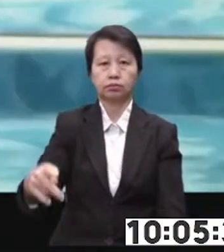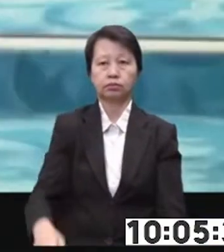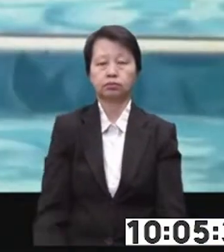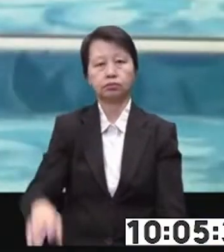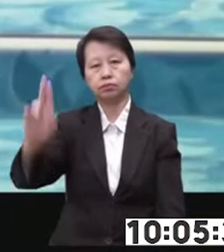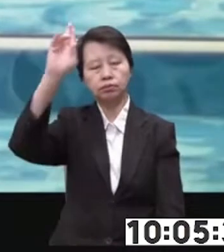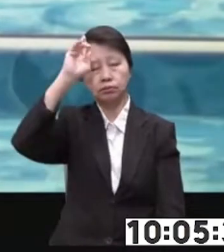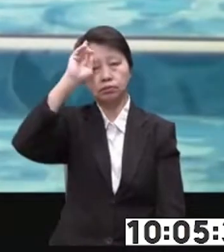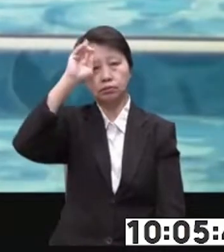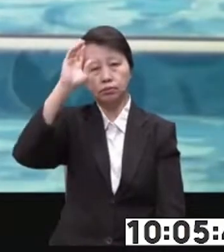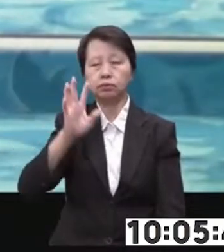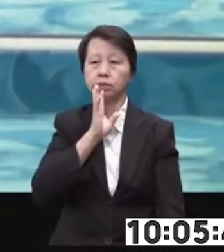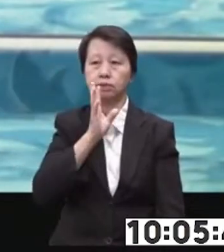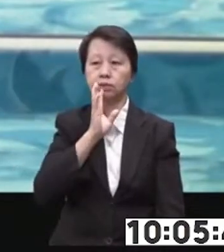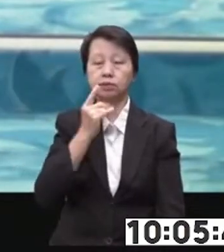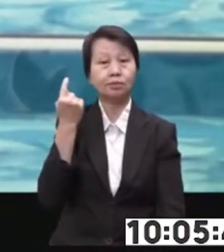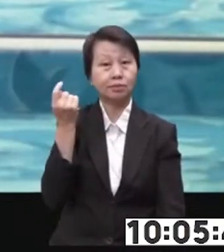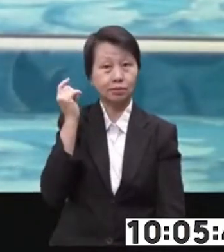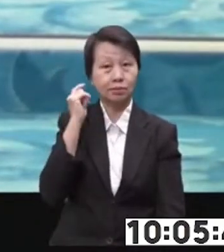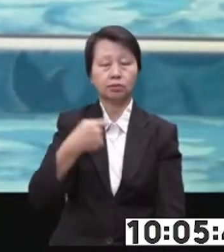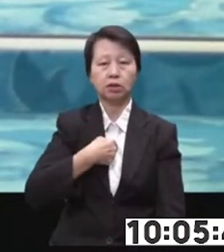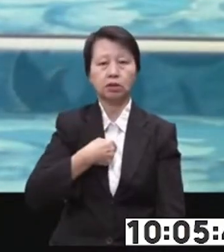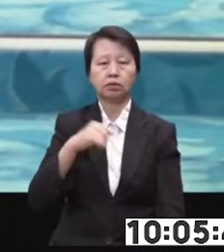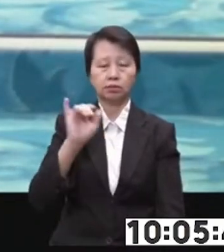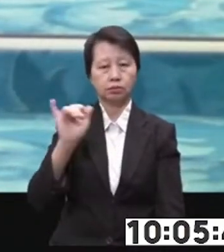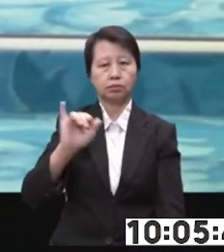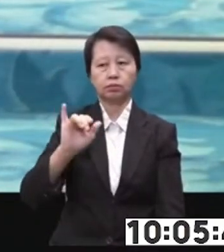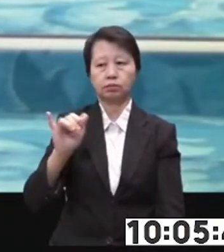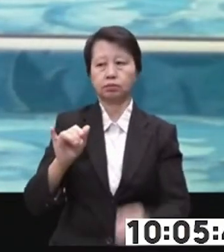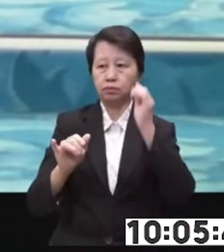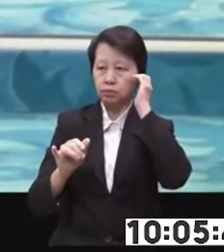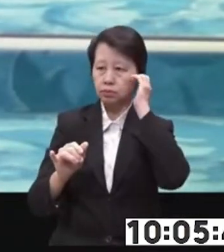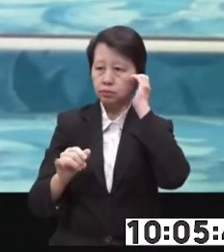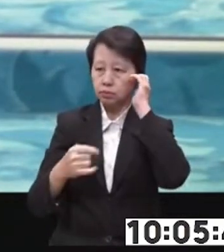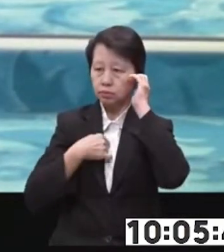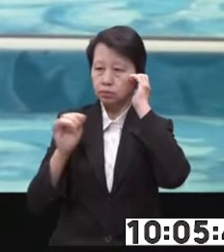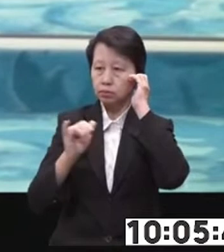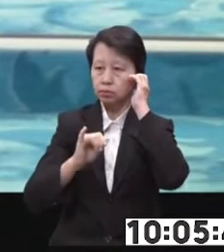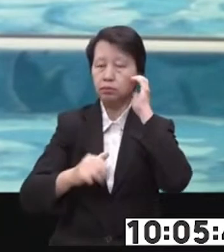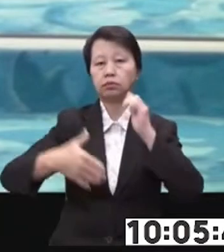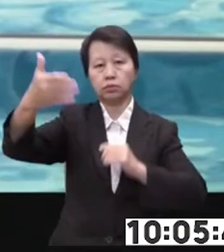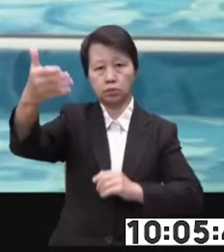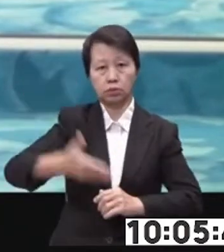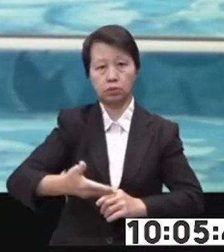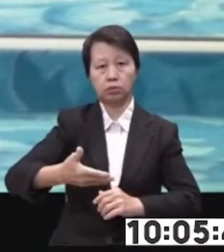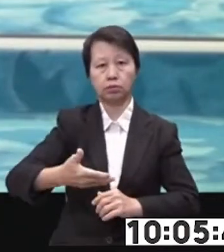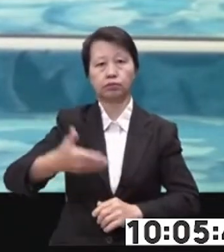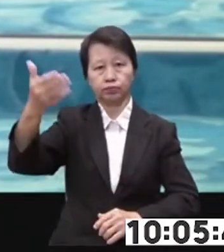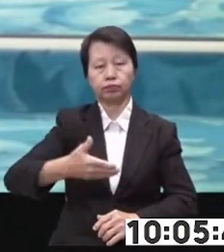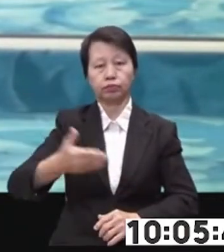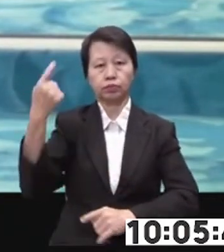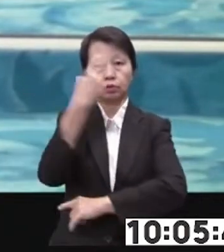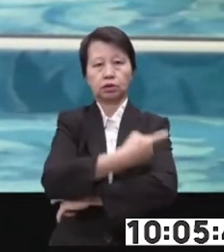sepertiana yang disebut tadi saya juga turut mengalu-alukan tahun hari